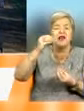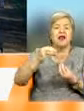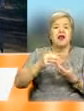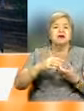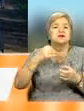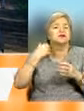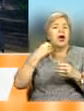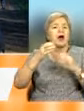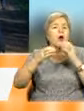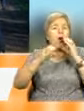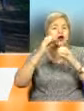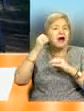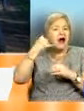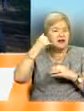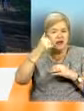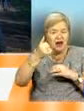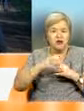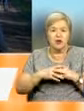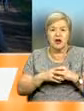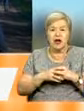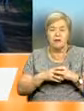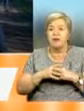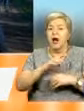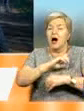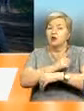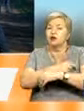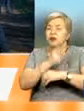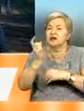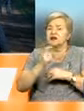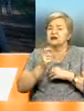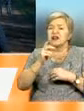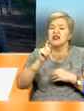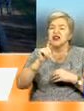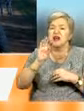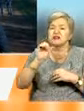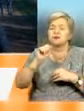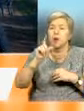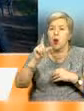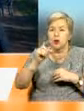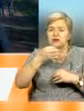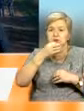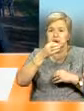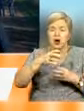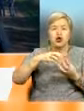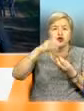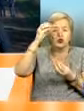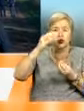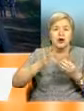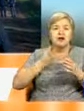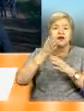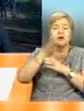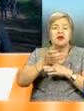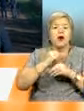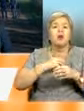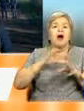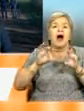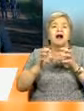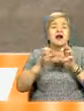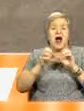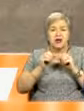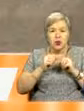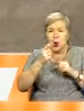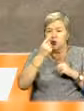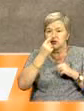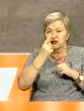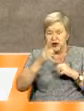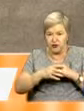telecomunicații. Așa zisele autorități de la Tiraspol spun că acestea transmiteau posturile de radio